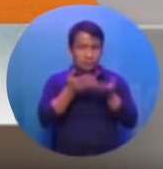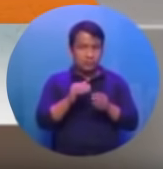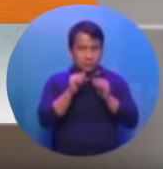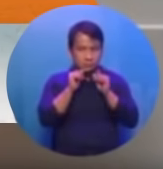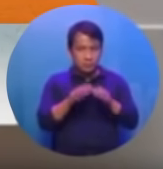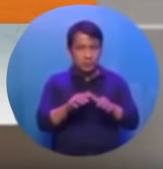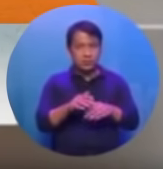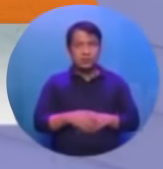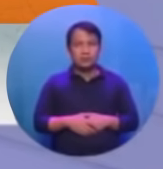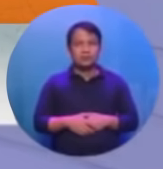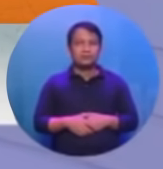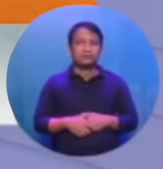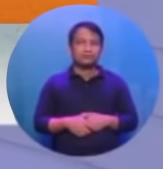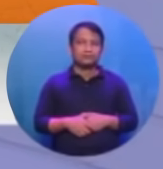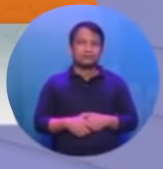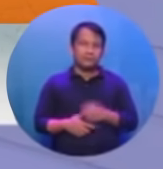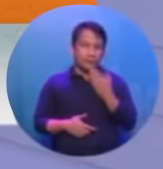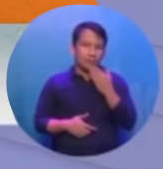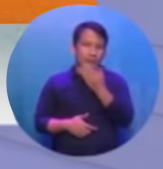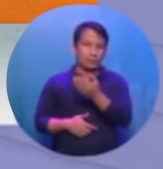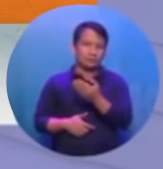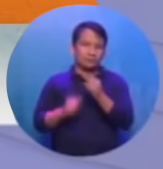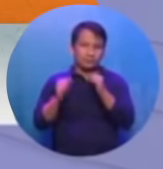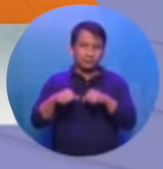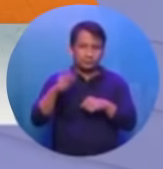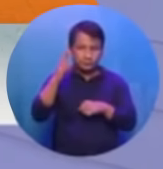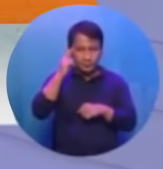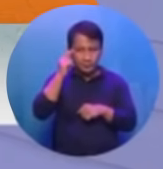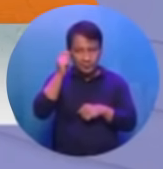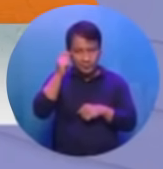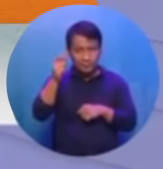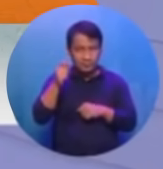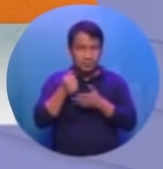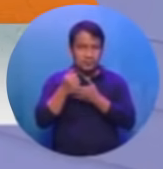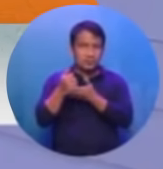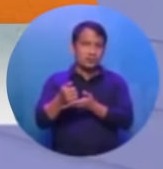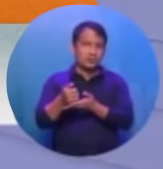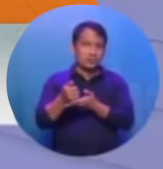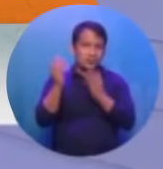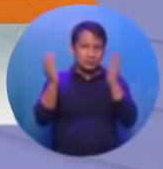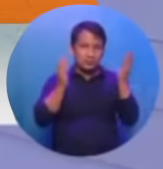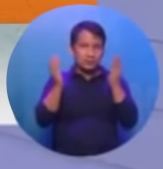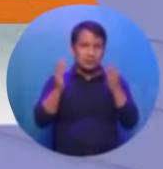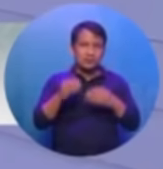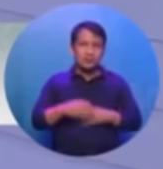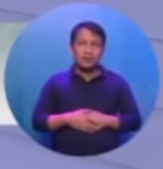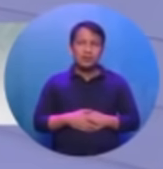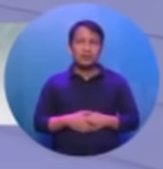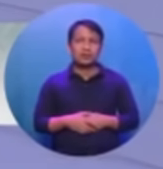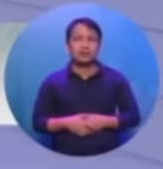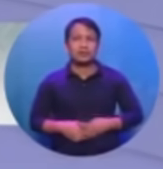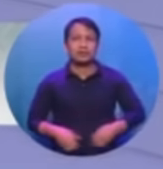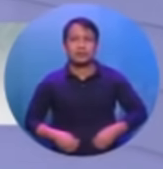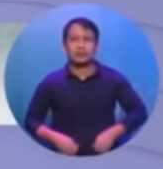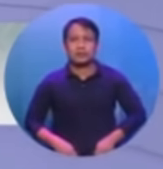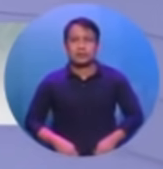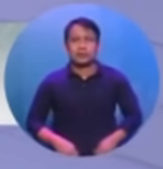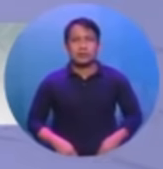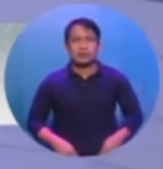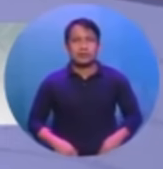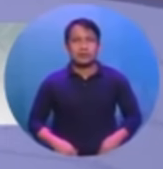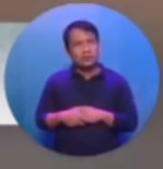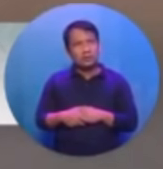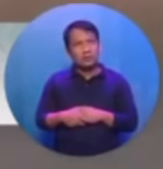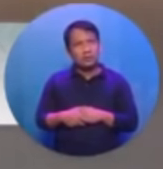God bless po. Yes, ako rin po yung nagpapasalamat sa inyo, Sir Rafi. Patuloy lang po tayo sa pagseservisyo. Thank you po. Okay. Pwede mo natin makita yung video. Ano ba yung video